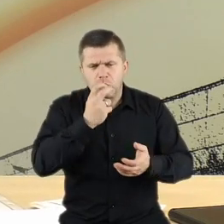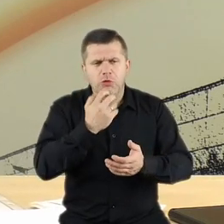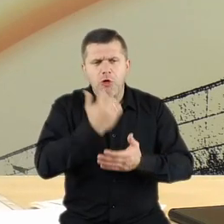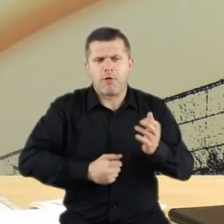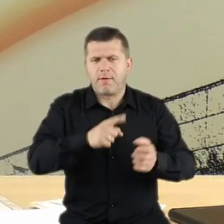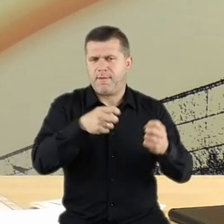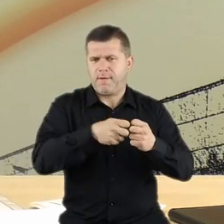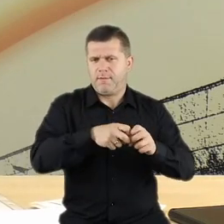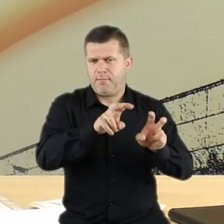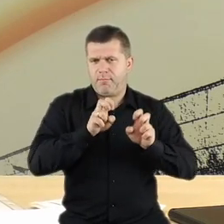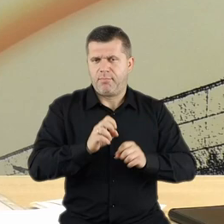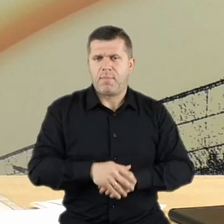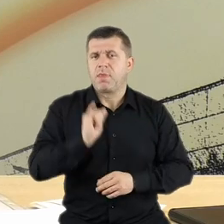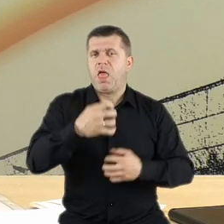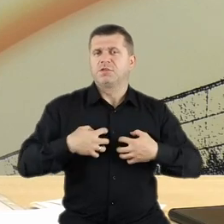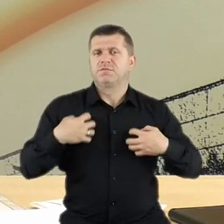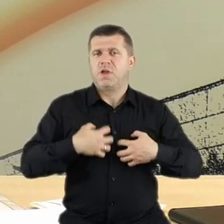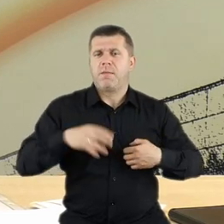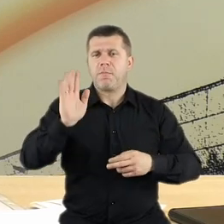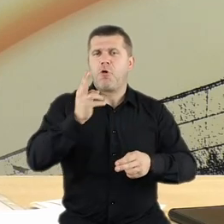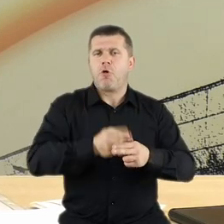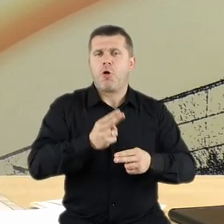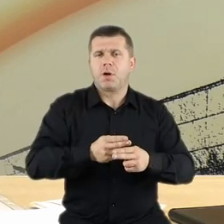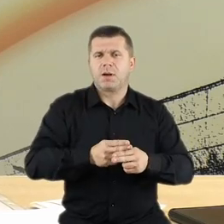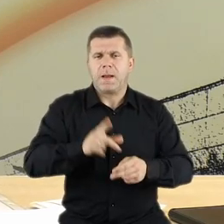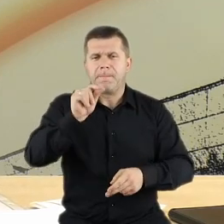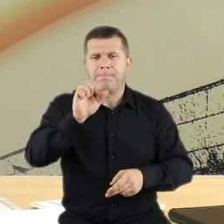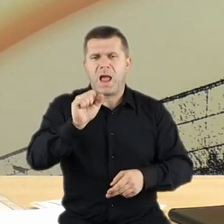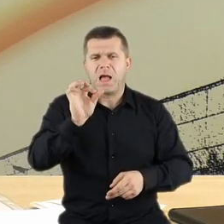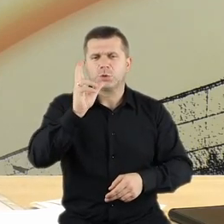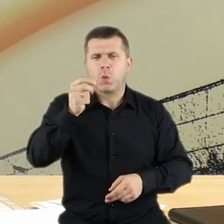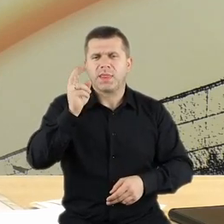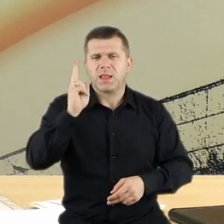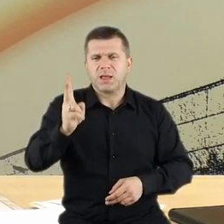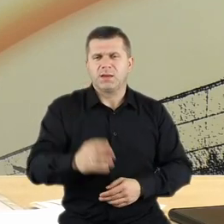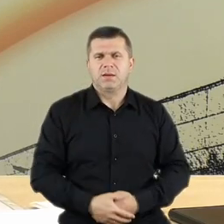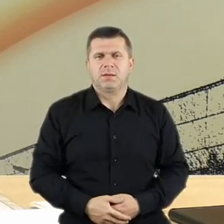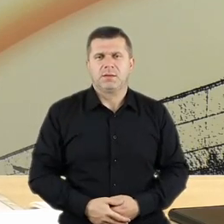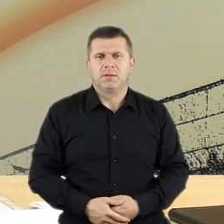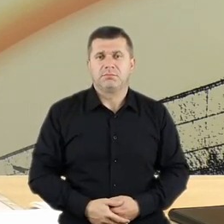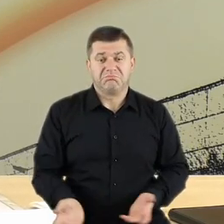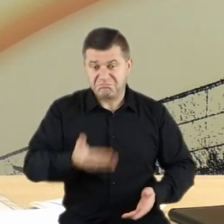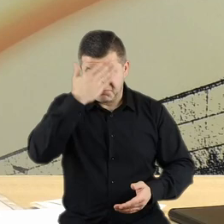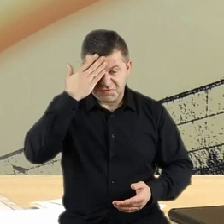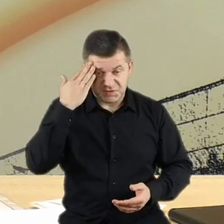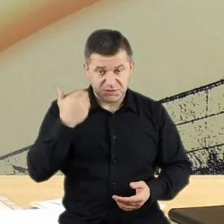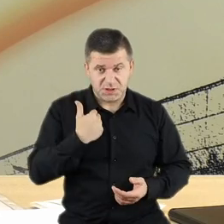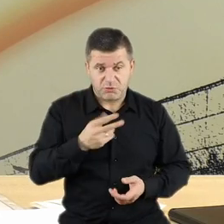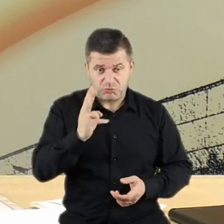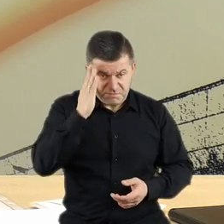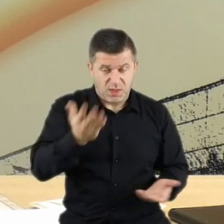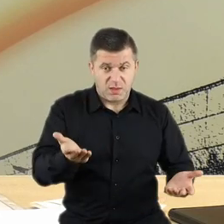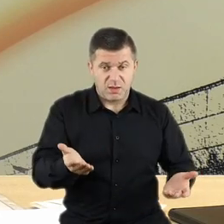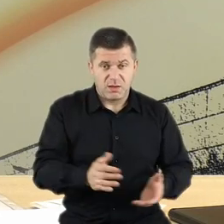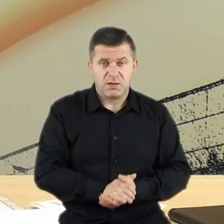Jakie zwierzęta chorowały na paskudnik no nie wiedziałam no Czy ktoś wie